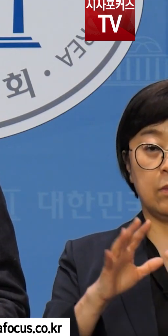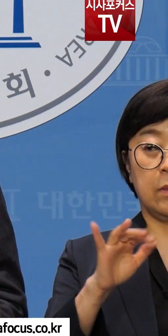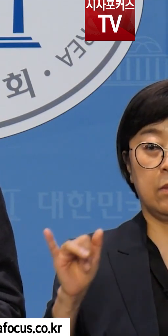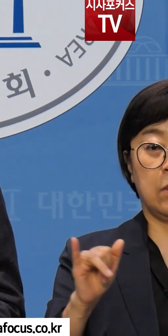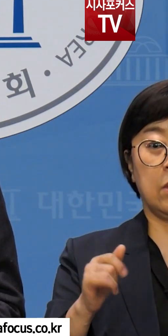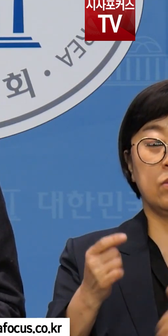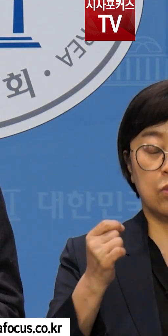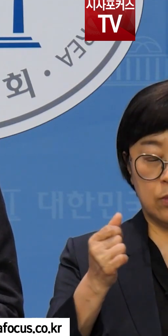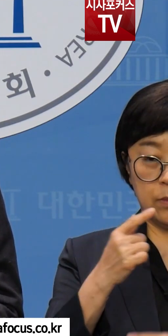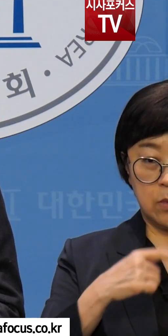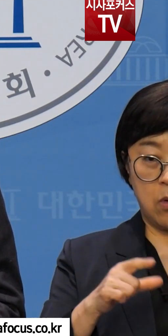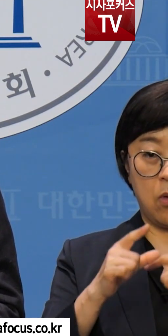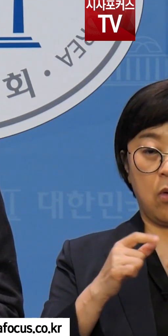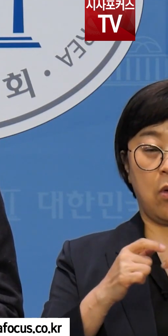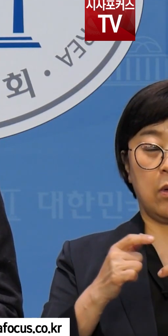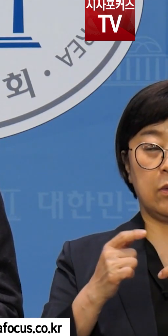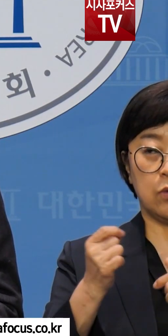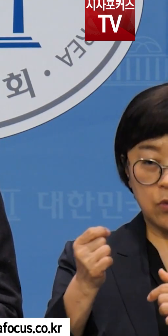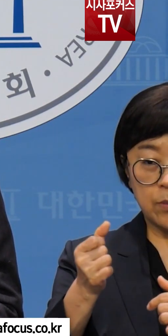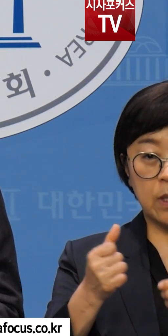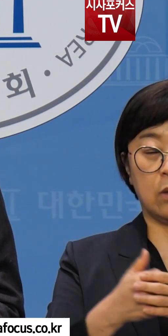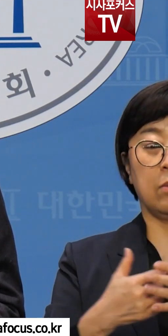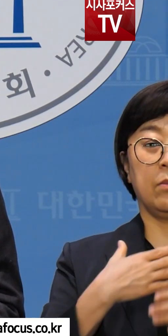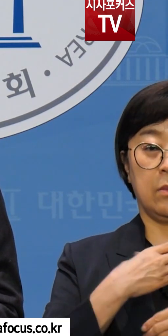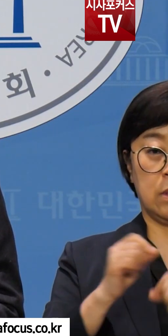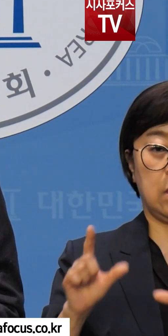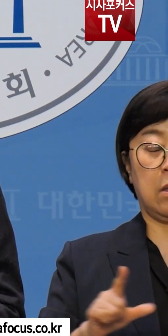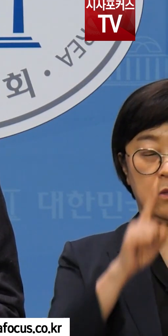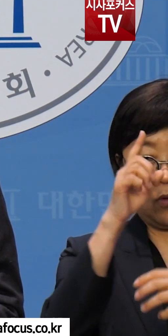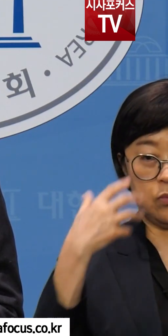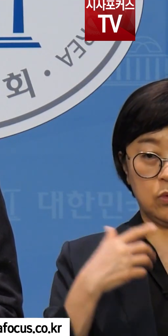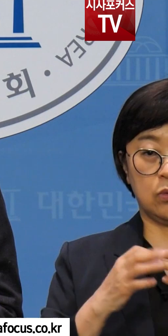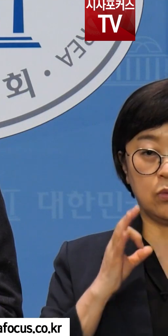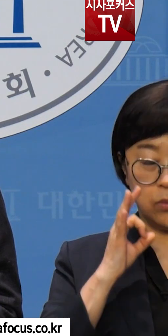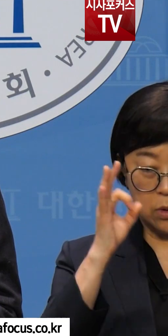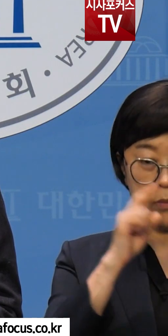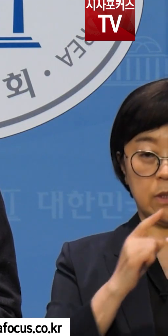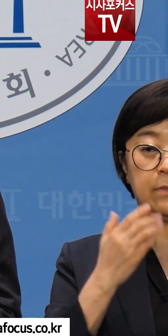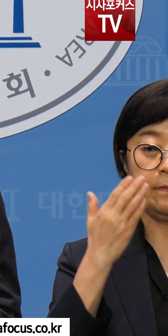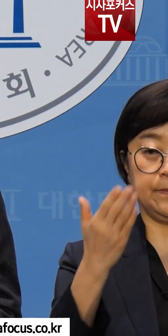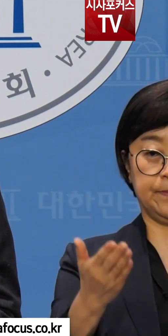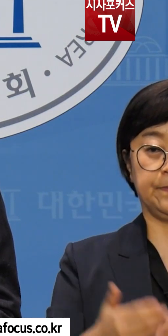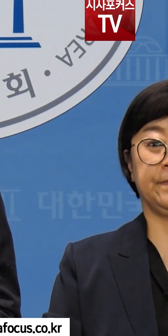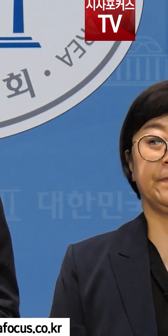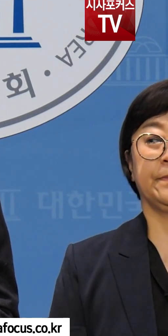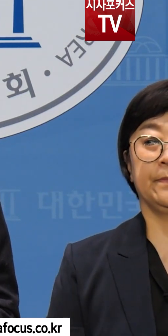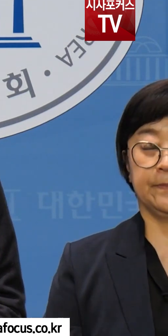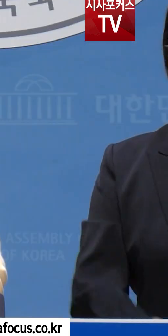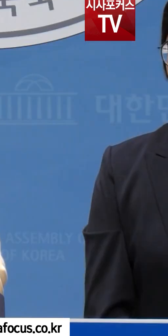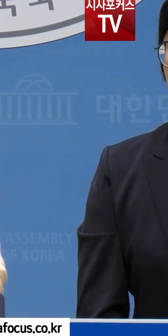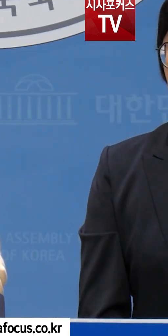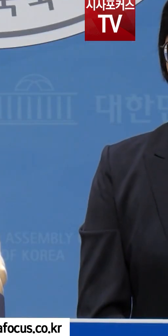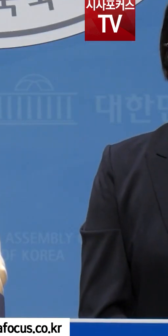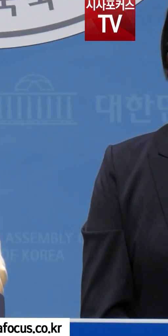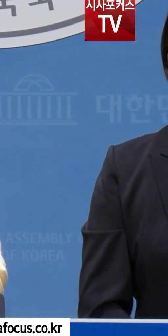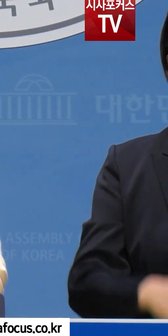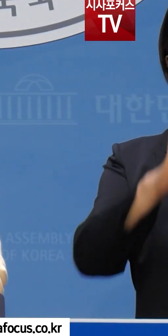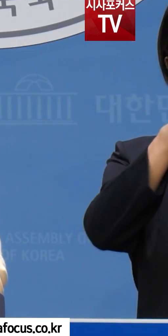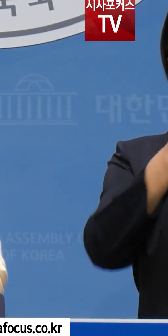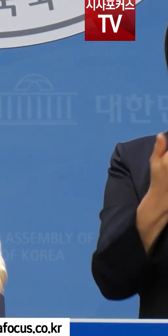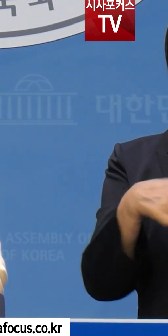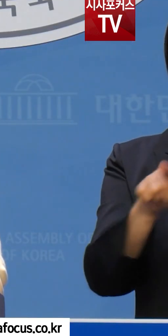국민들이 조금이나마 좀 편안하게 사실 수 있도록 정부는 노력해야 된다는 말씀을 다시 한번 강조해서 드립니다. 이상입니다. 을을